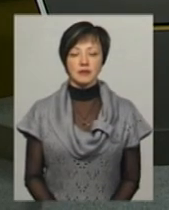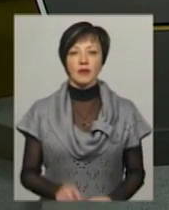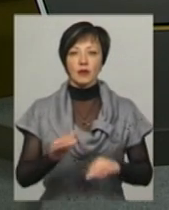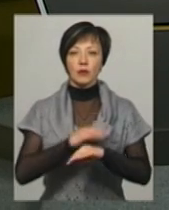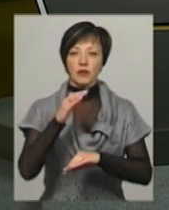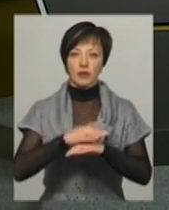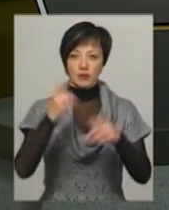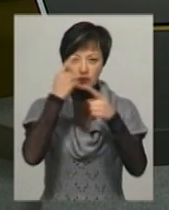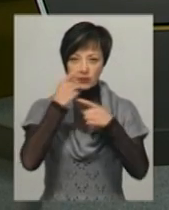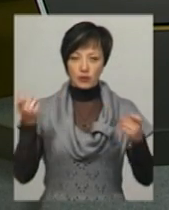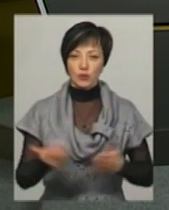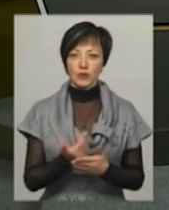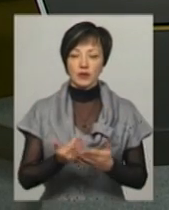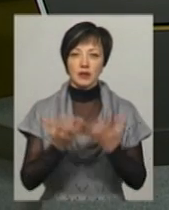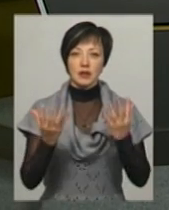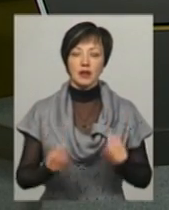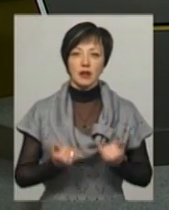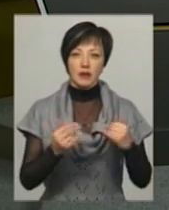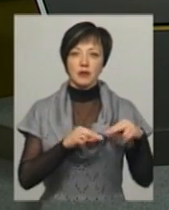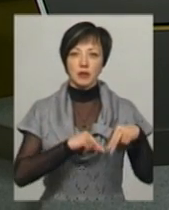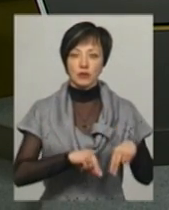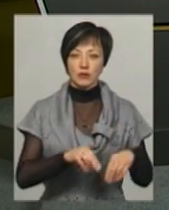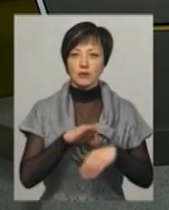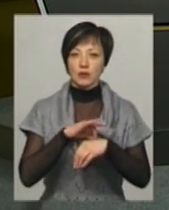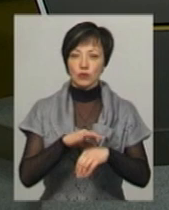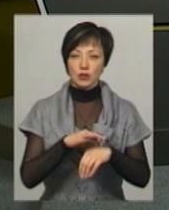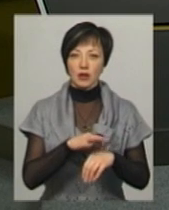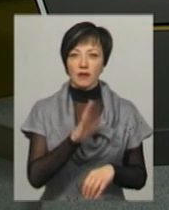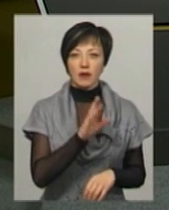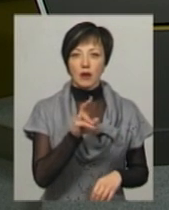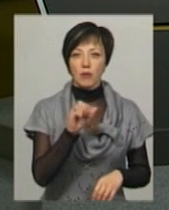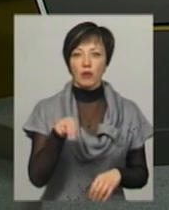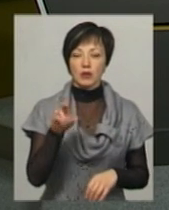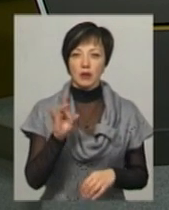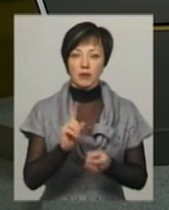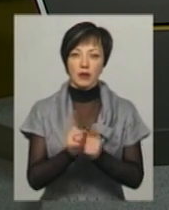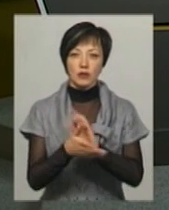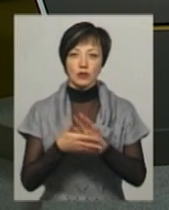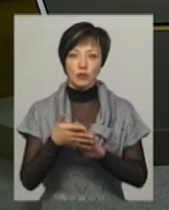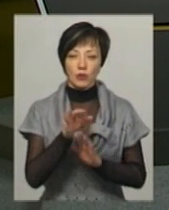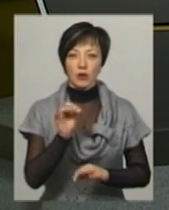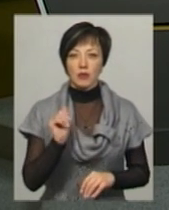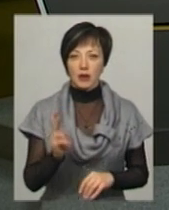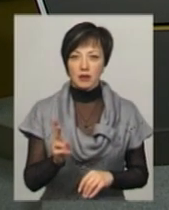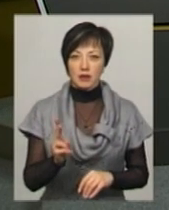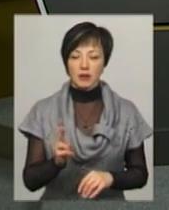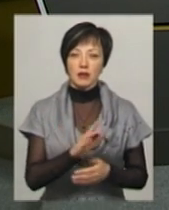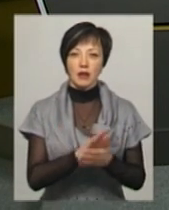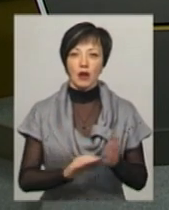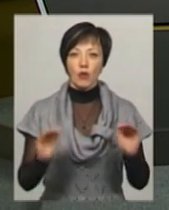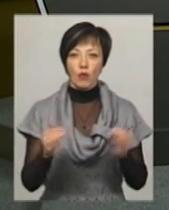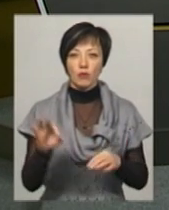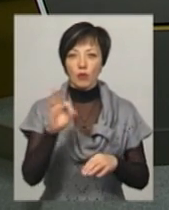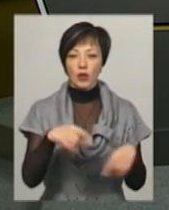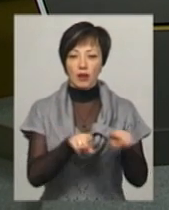Доброго вечора. В ефірі інформаційний випуск новин. У студії для вас працює ведуча Вікторія Бондар, переклад на жестову мову Ольги Рибак. Далі